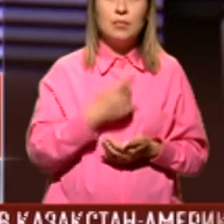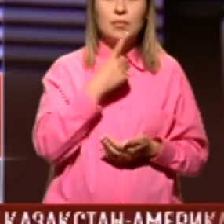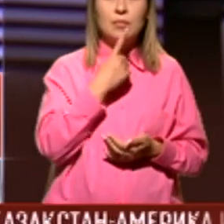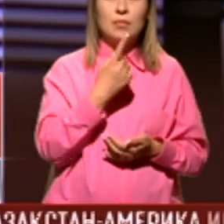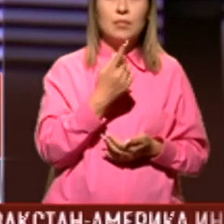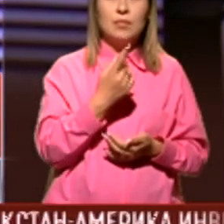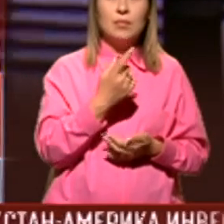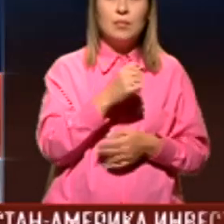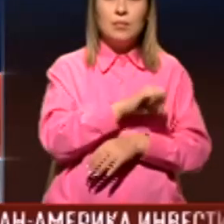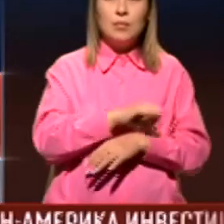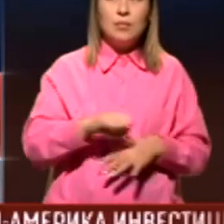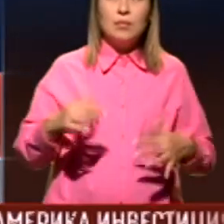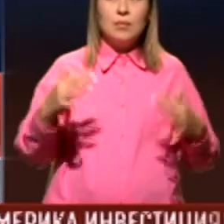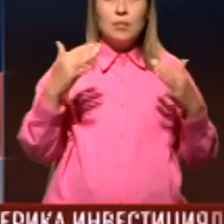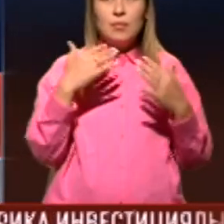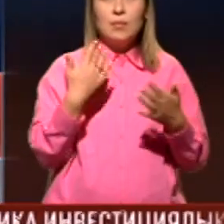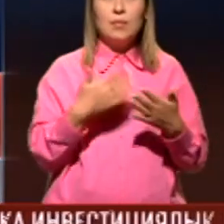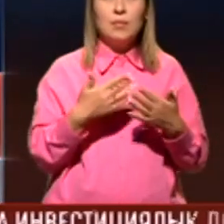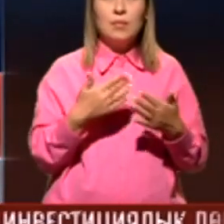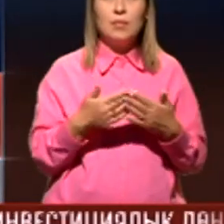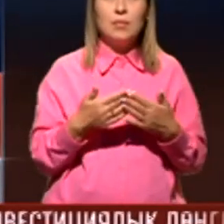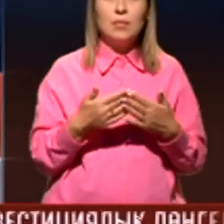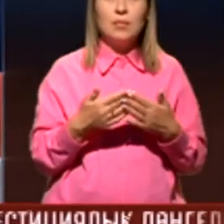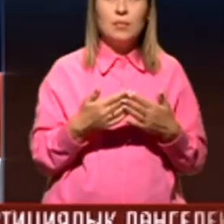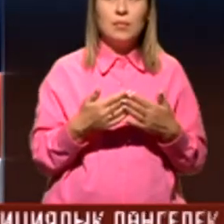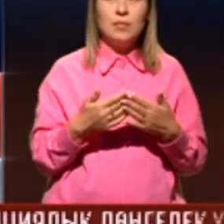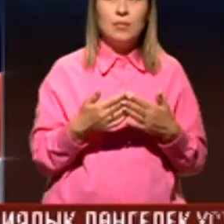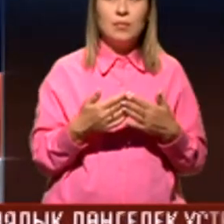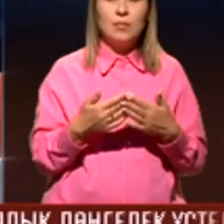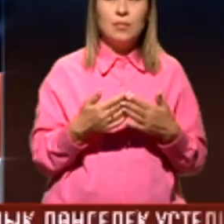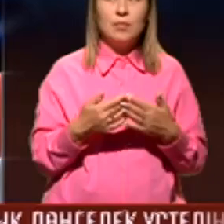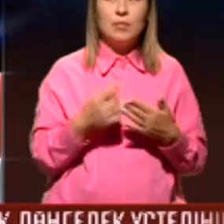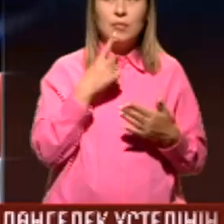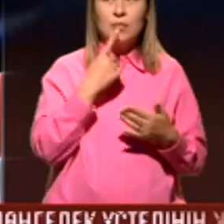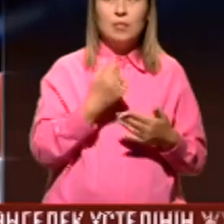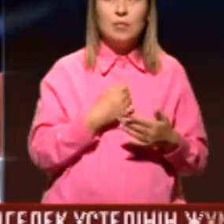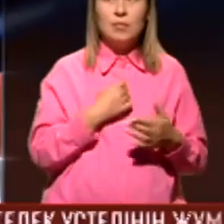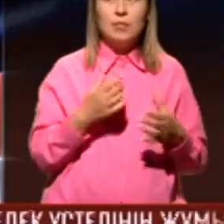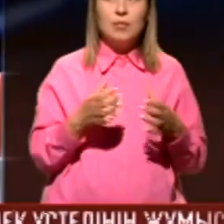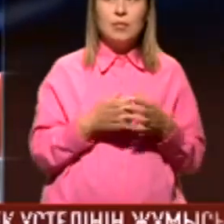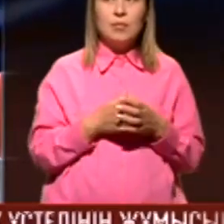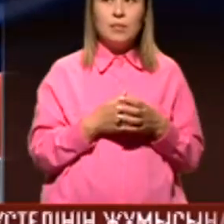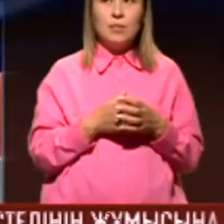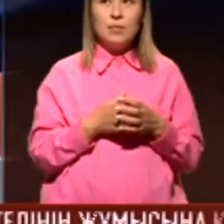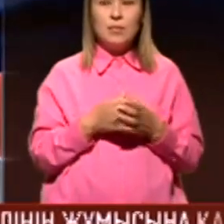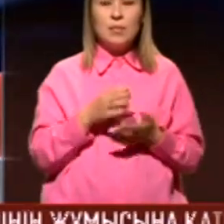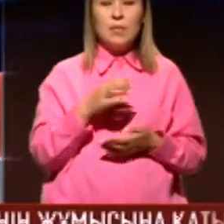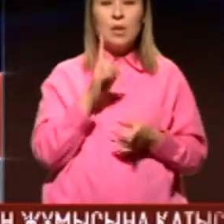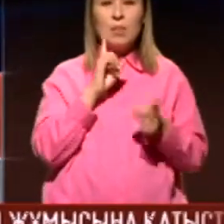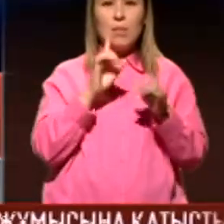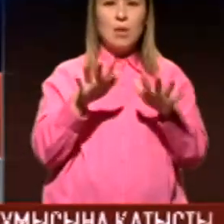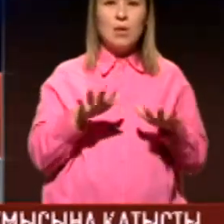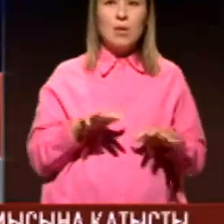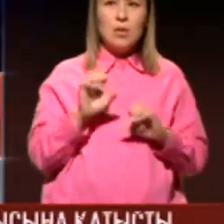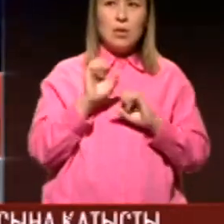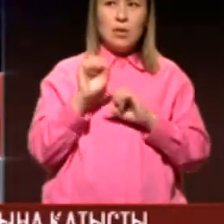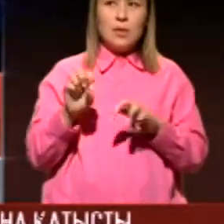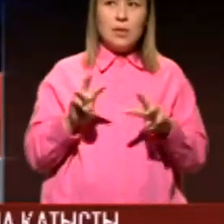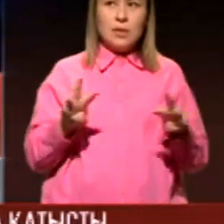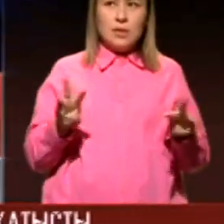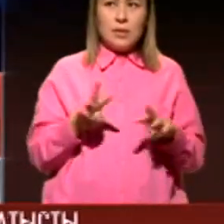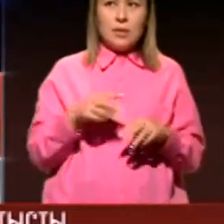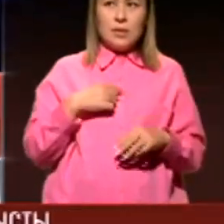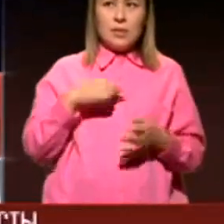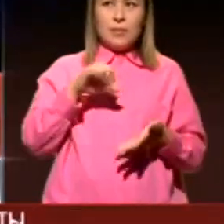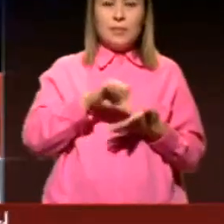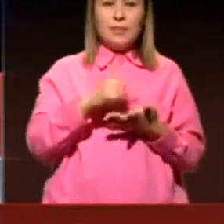күштердің шабуылына дайын ба? Сыртқы күштердің ықпалына дайын. Мен осы жерде мәжілістегі осы қорғаныс комитетінің мүшесінде бір ғана ретінде